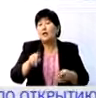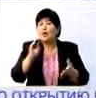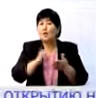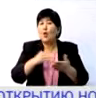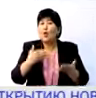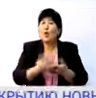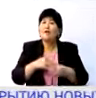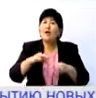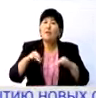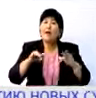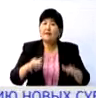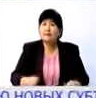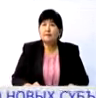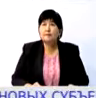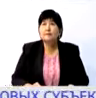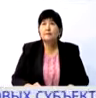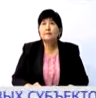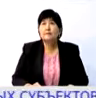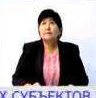новые проекты.